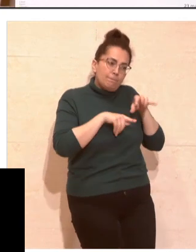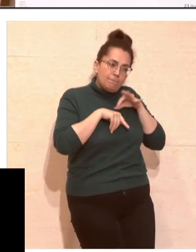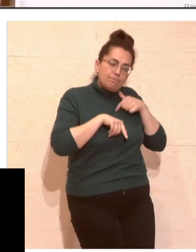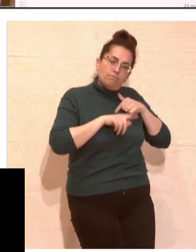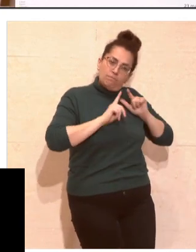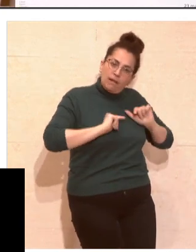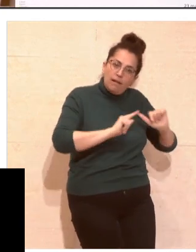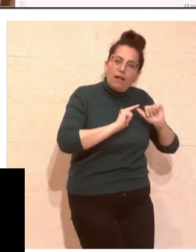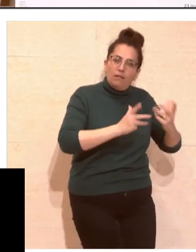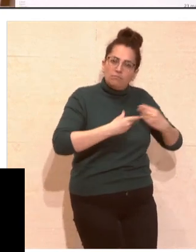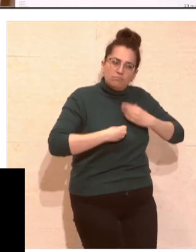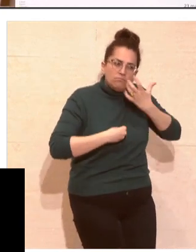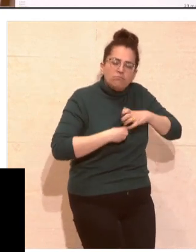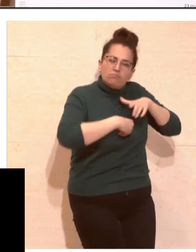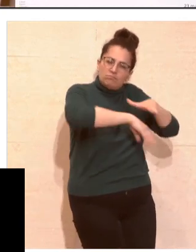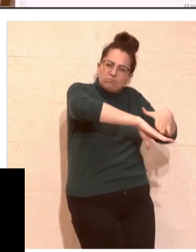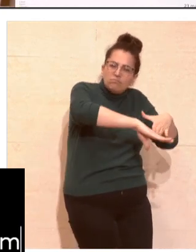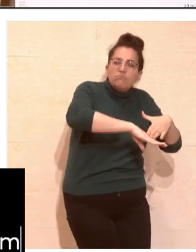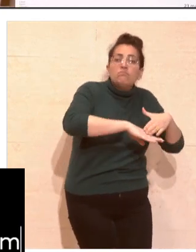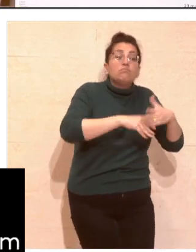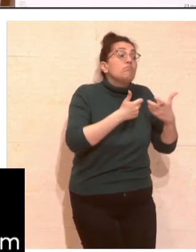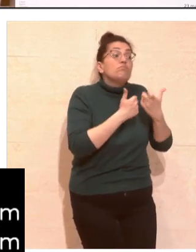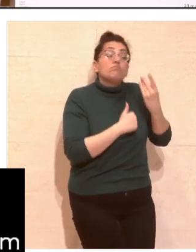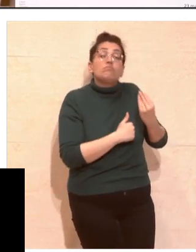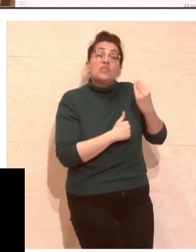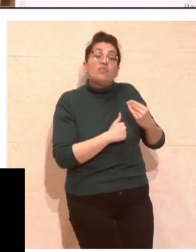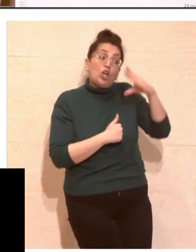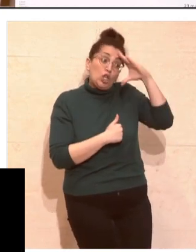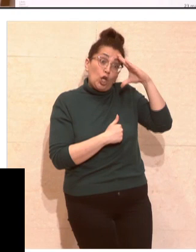leur dire non plus que si leur enfant actuellement ne dorme pas